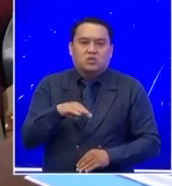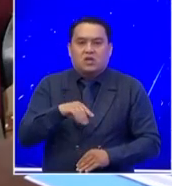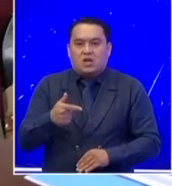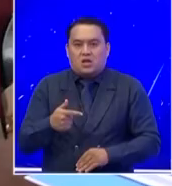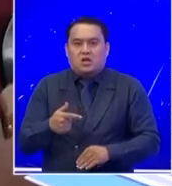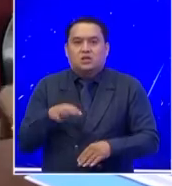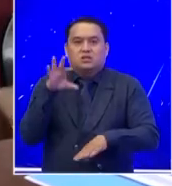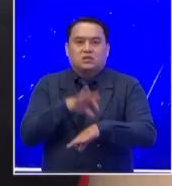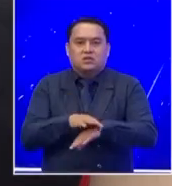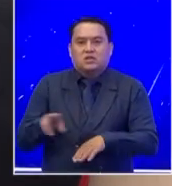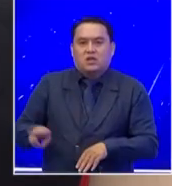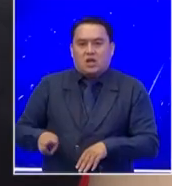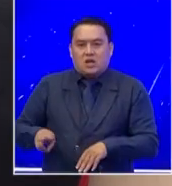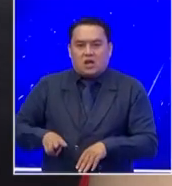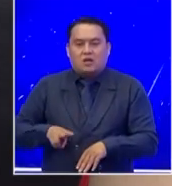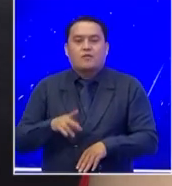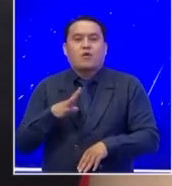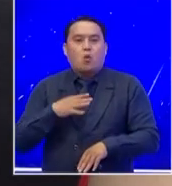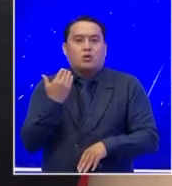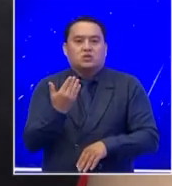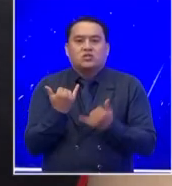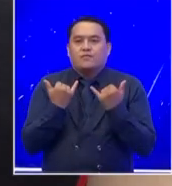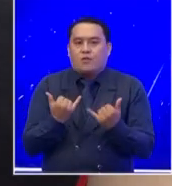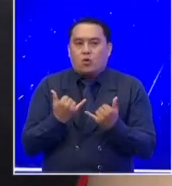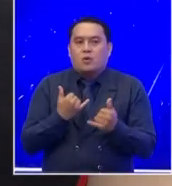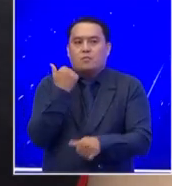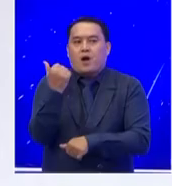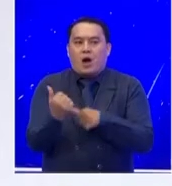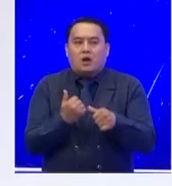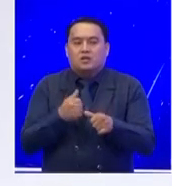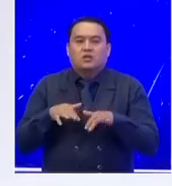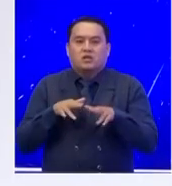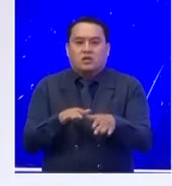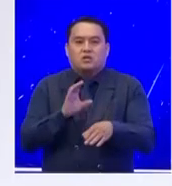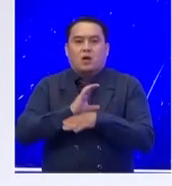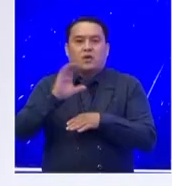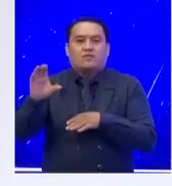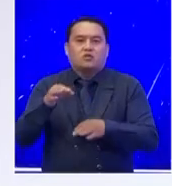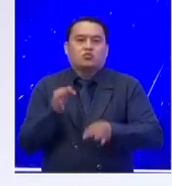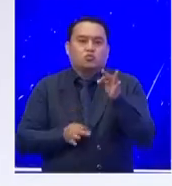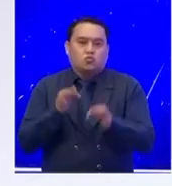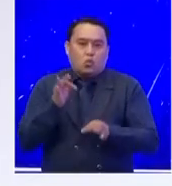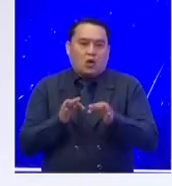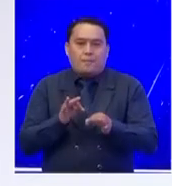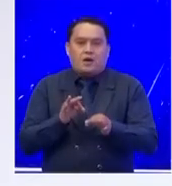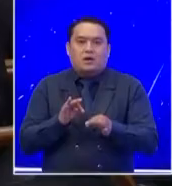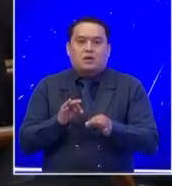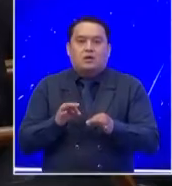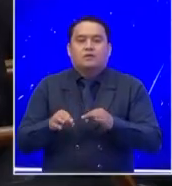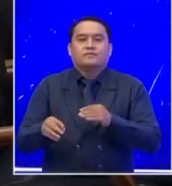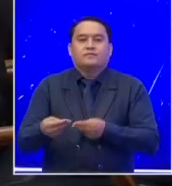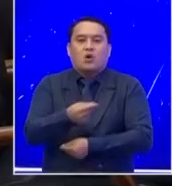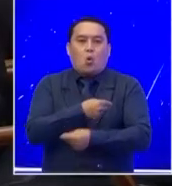задержали директора школы в Карасайском районе. На данный момент материалы по этому делу направлены в суд. Непрекращающиеся поборы